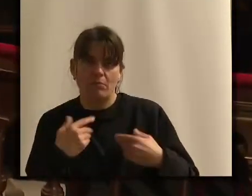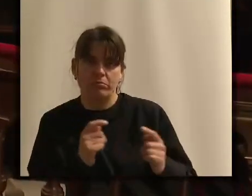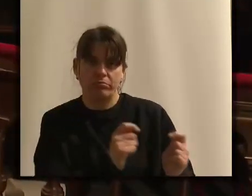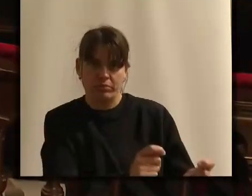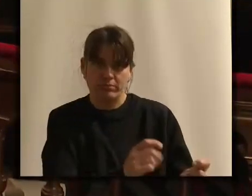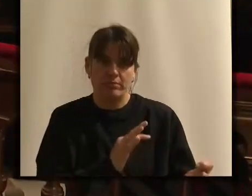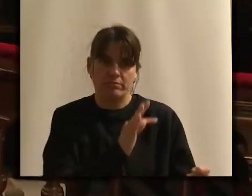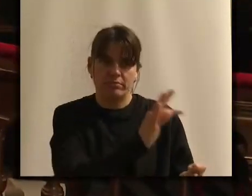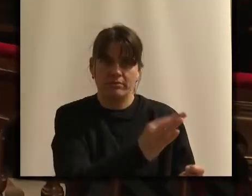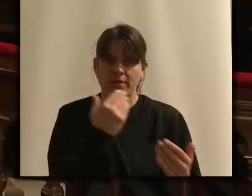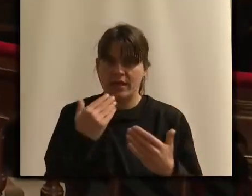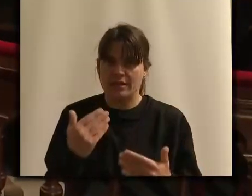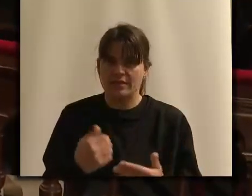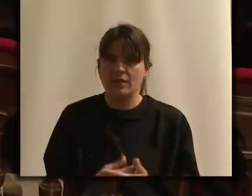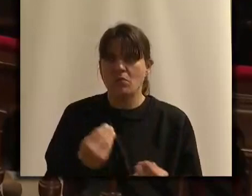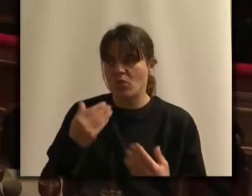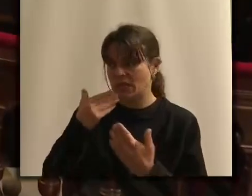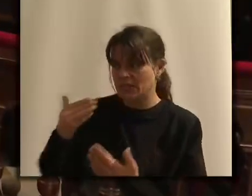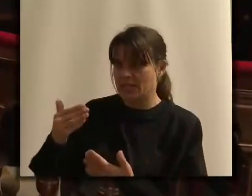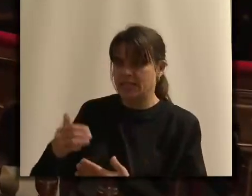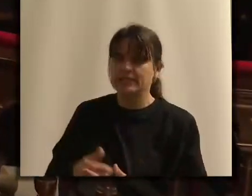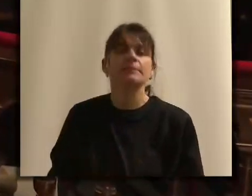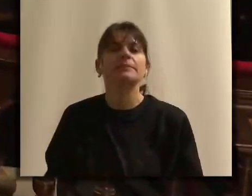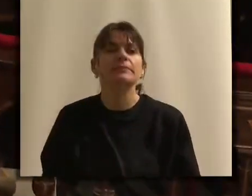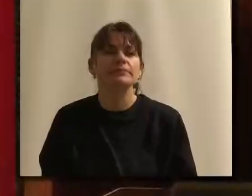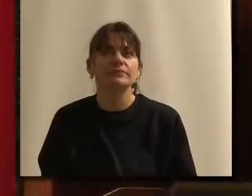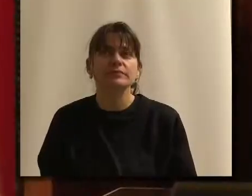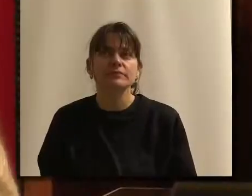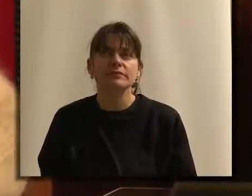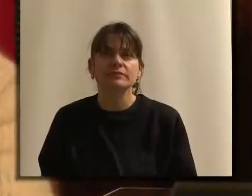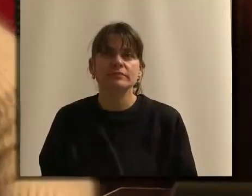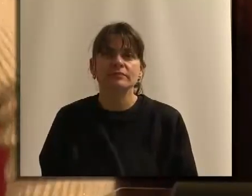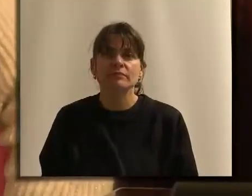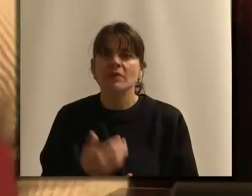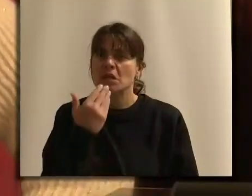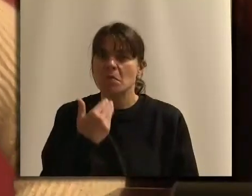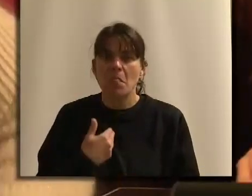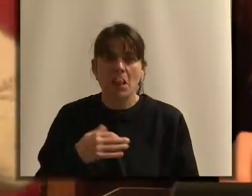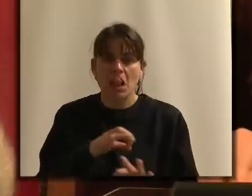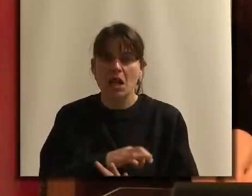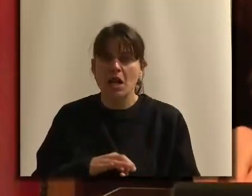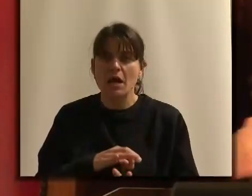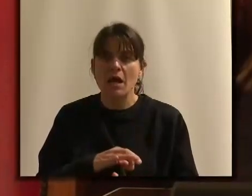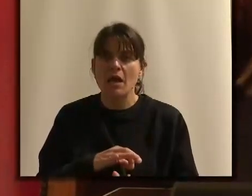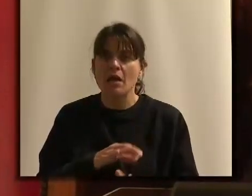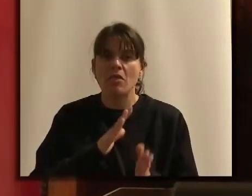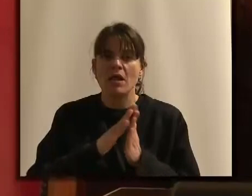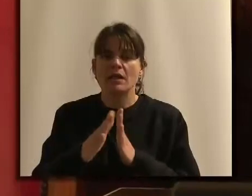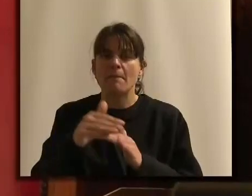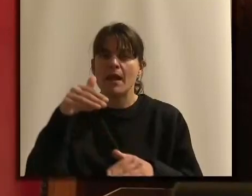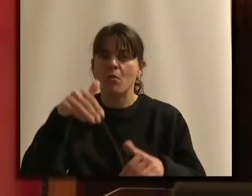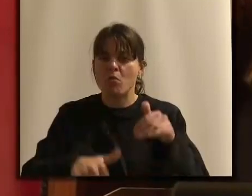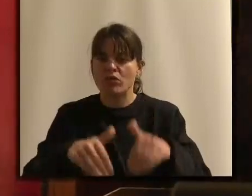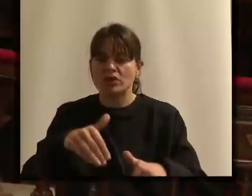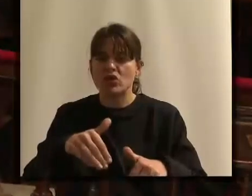Gràcies. Moltes gràcies. Doncs si no hi ha cap petició de paraula, passem a votació d'aquest